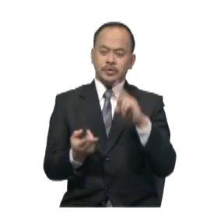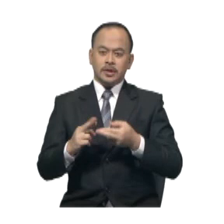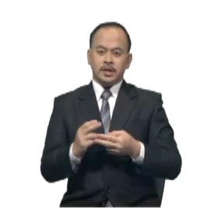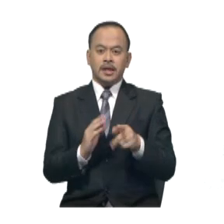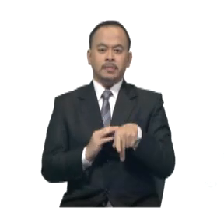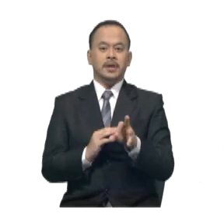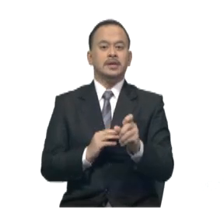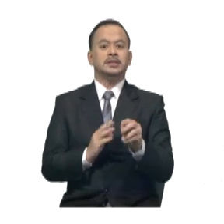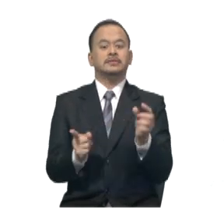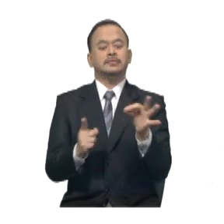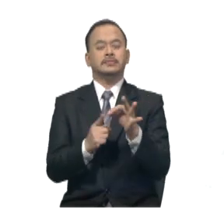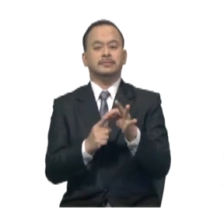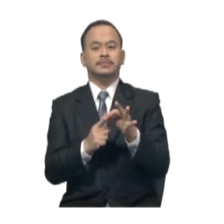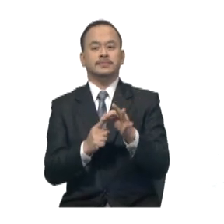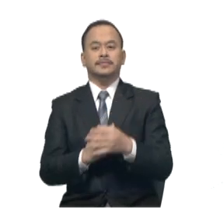Palestin.